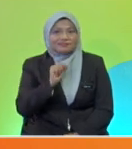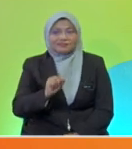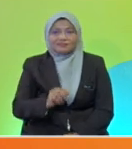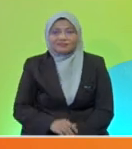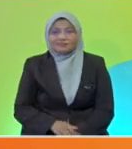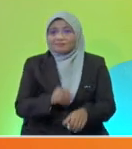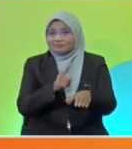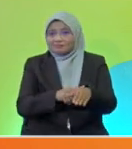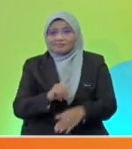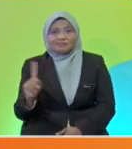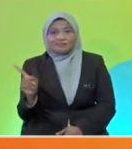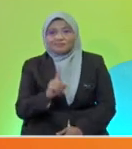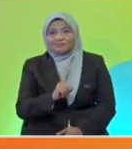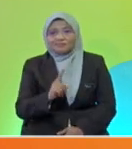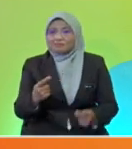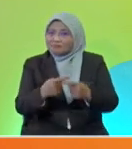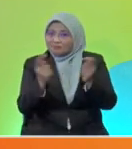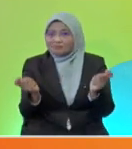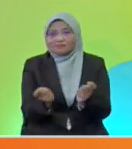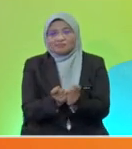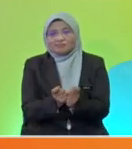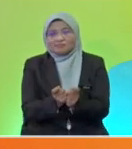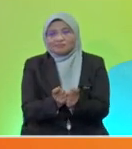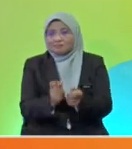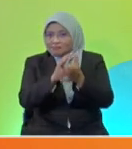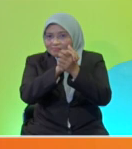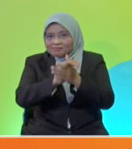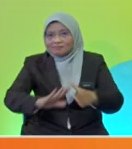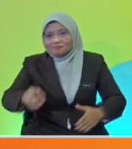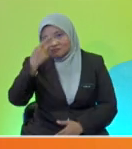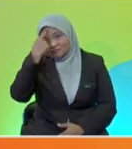tempat yang selamat untuk menyimpan uang